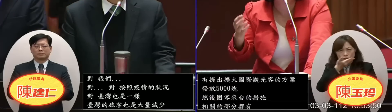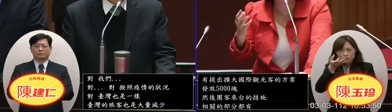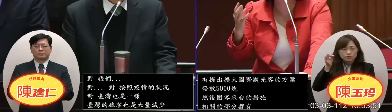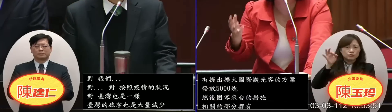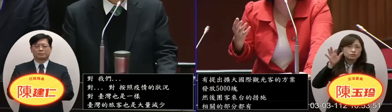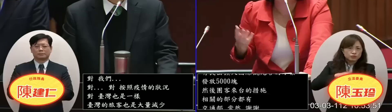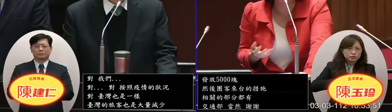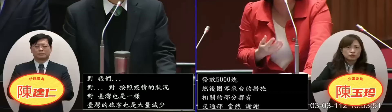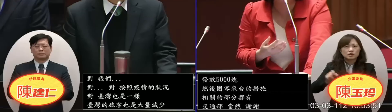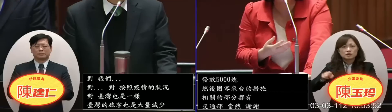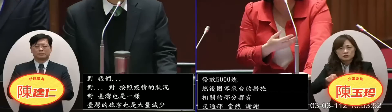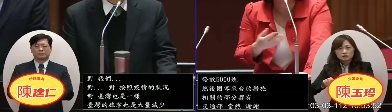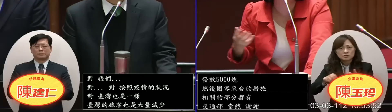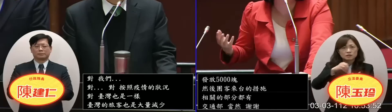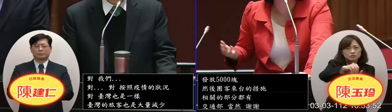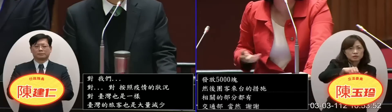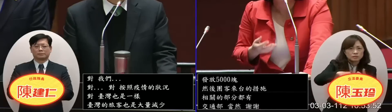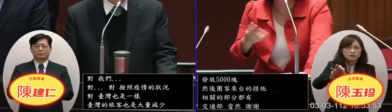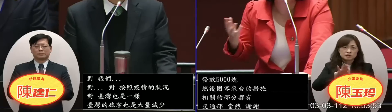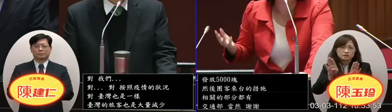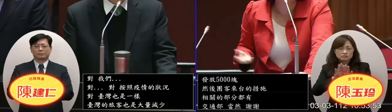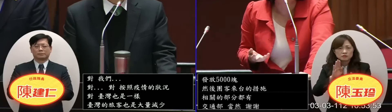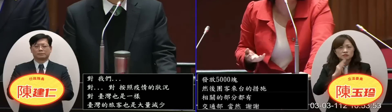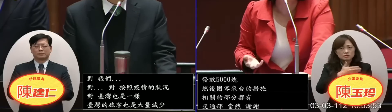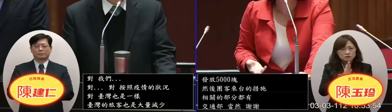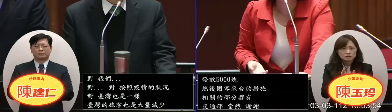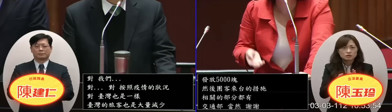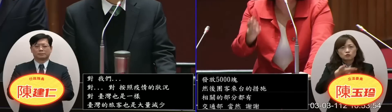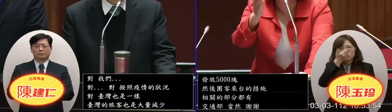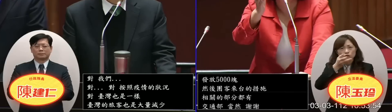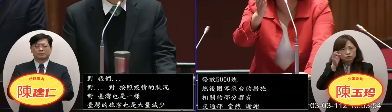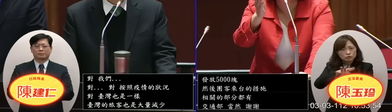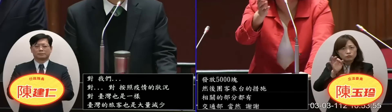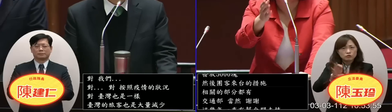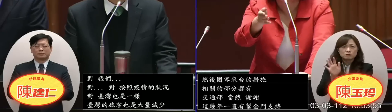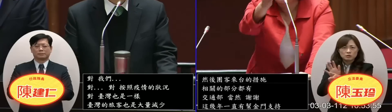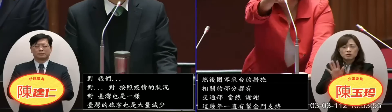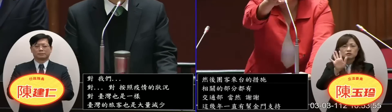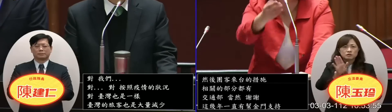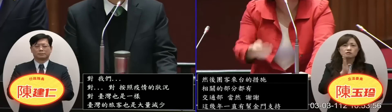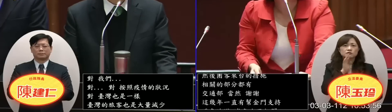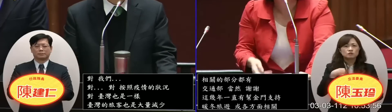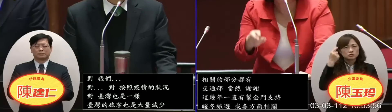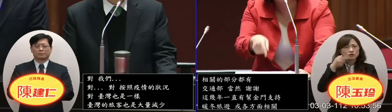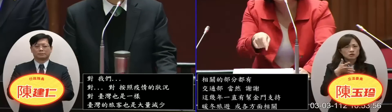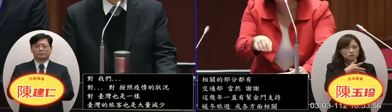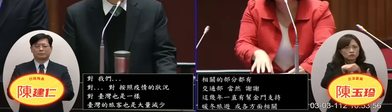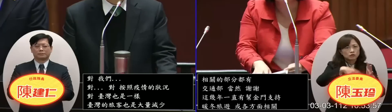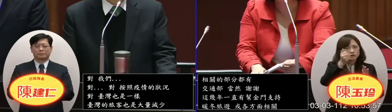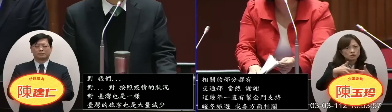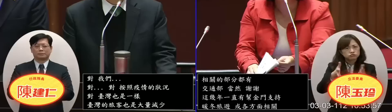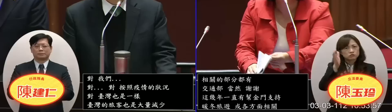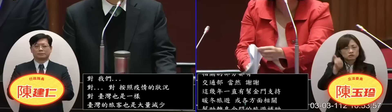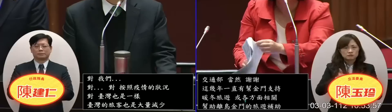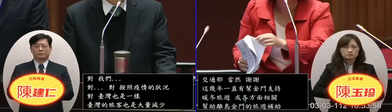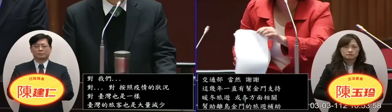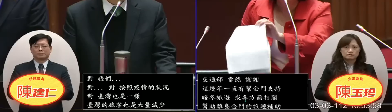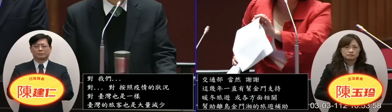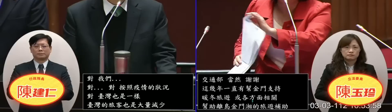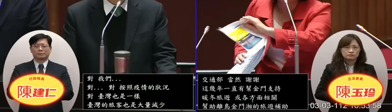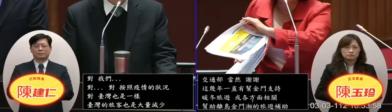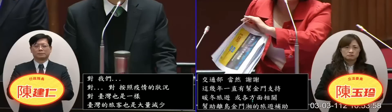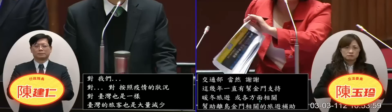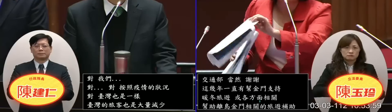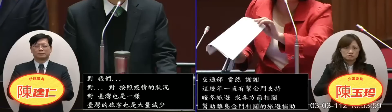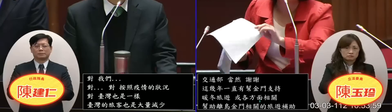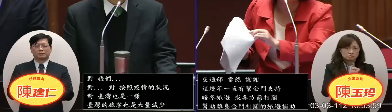这个帮助离岛金门的相关的这个旅游补助。那我想请问院长部长这一次这个